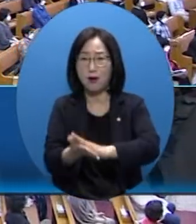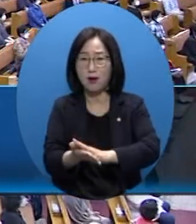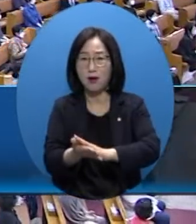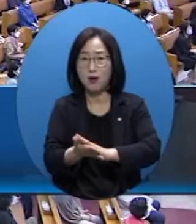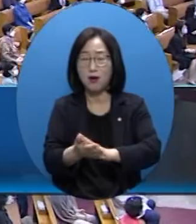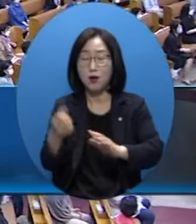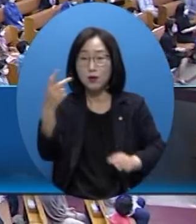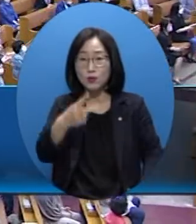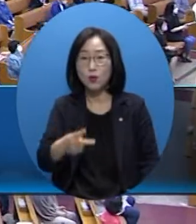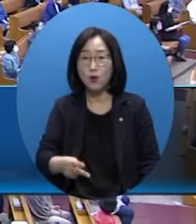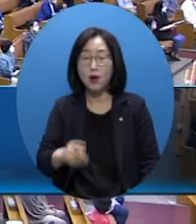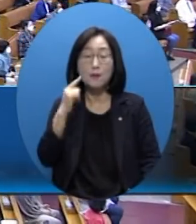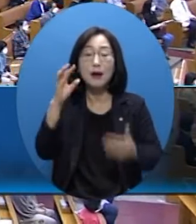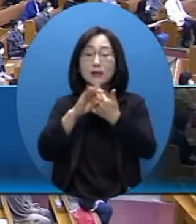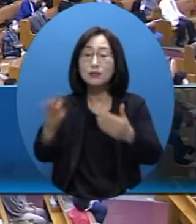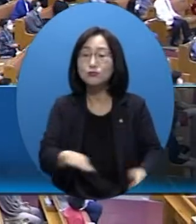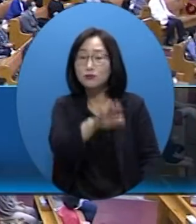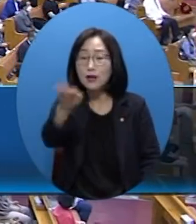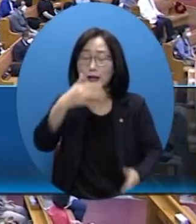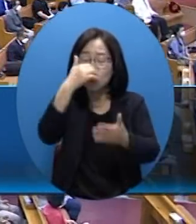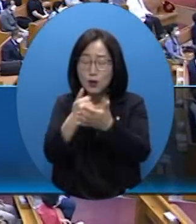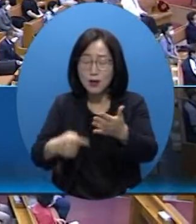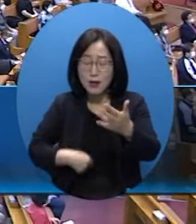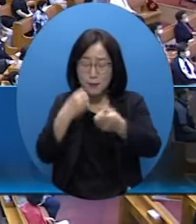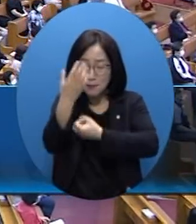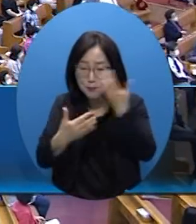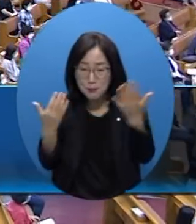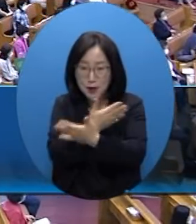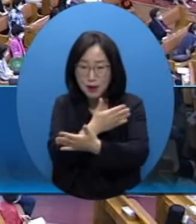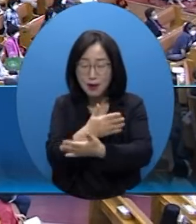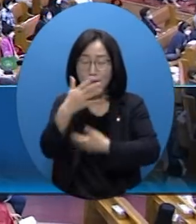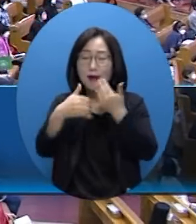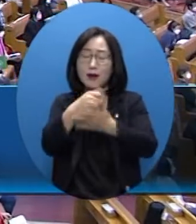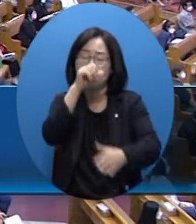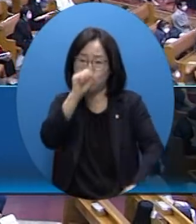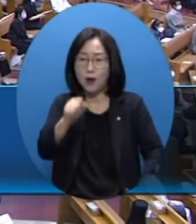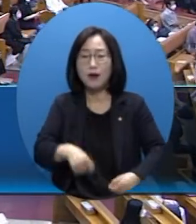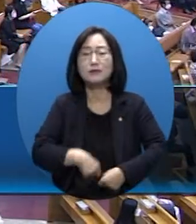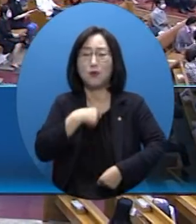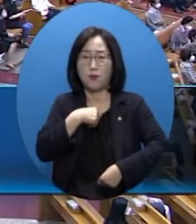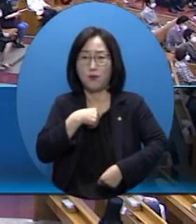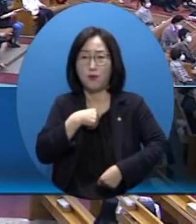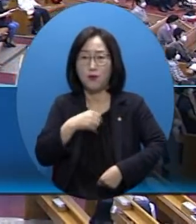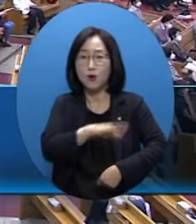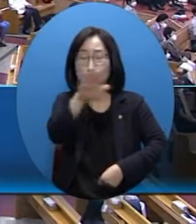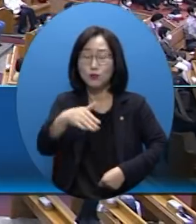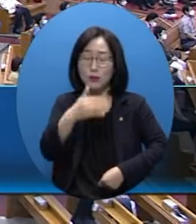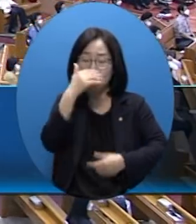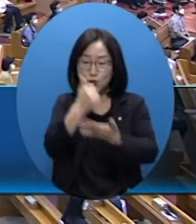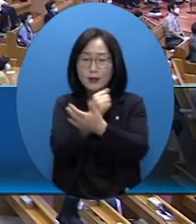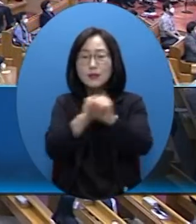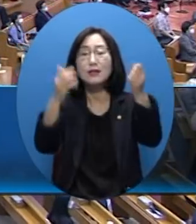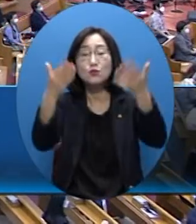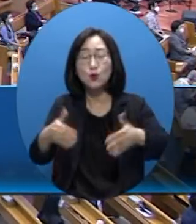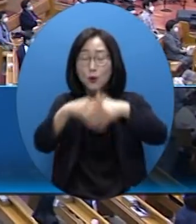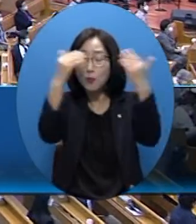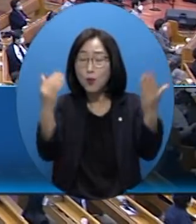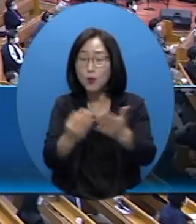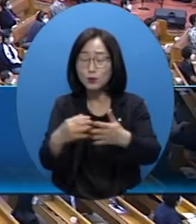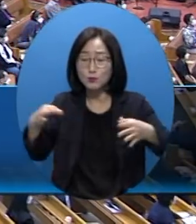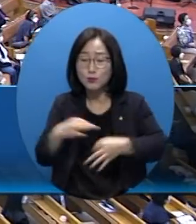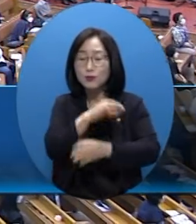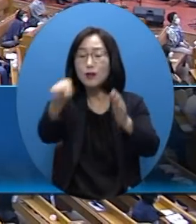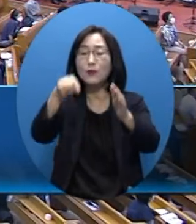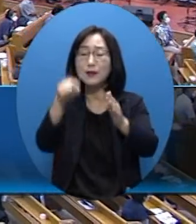1장 9절입니다 만일 우리가 우리 죄를 자백하면 그는 미쁘시고 의로우사 우리 죄를 사하시며 우리를 모든